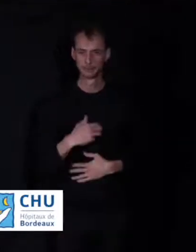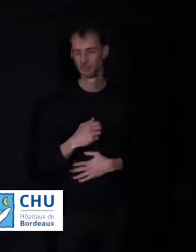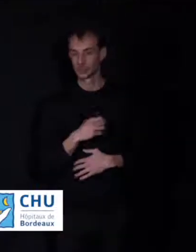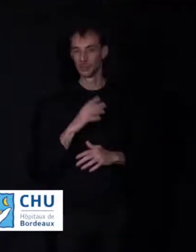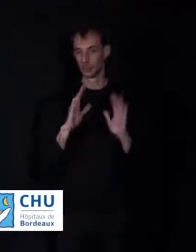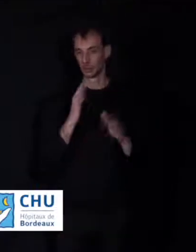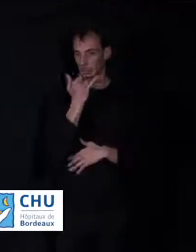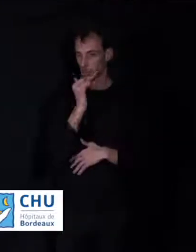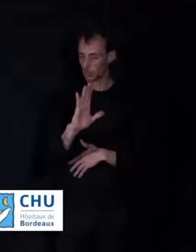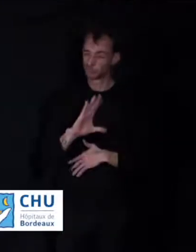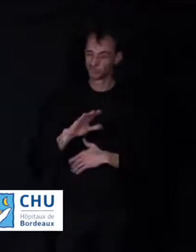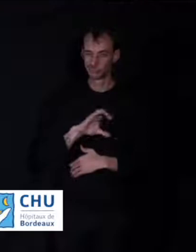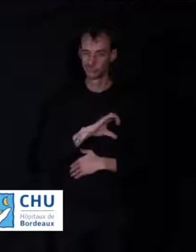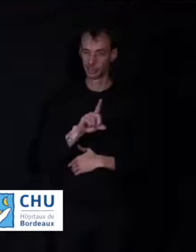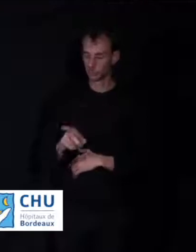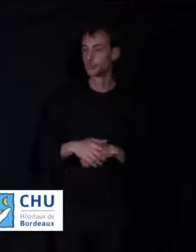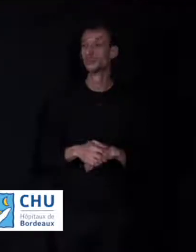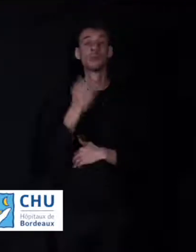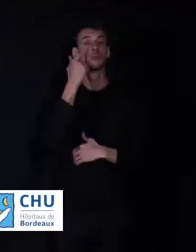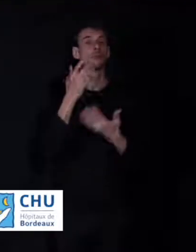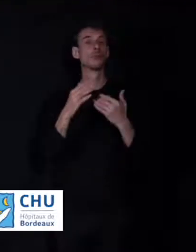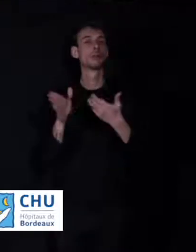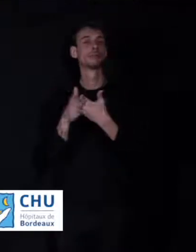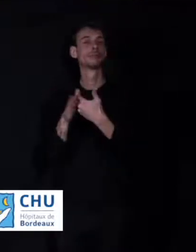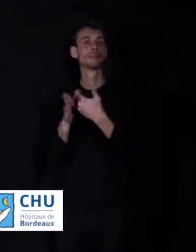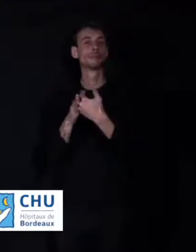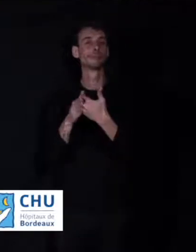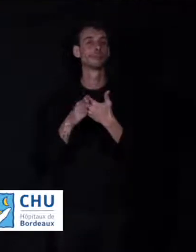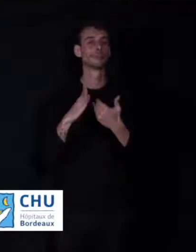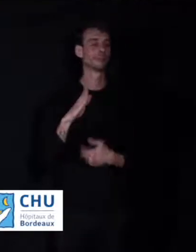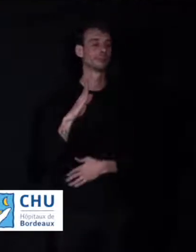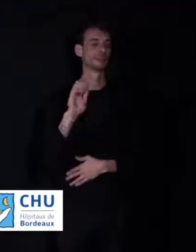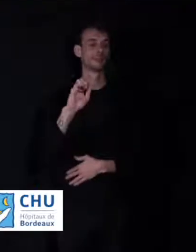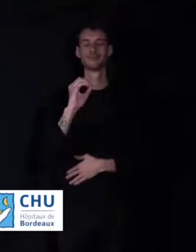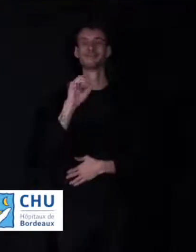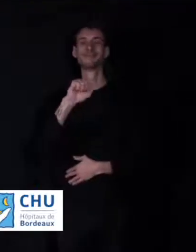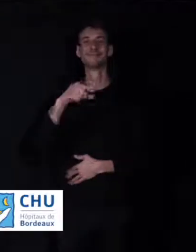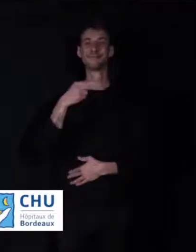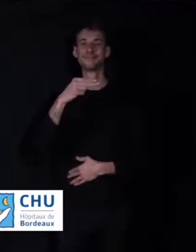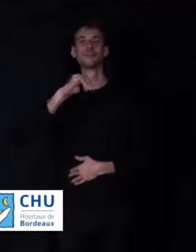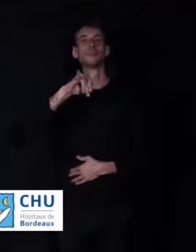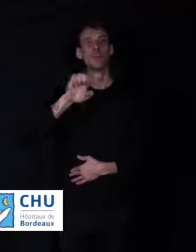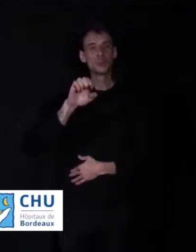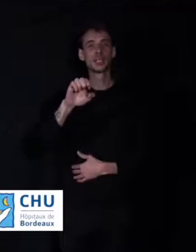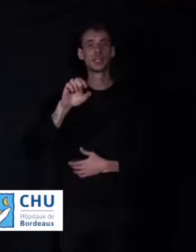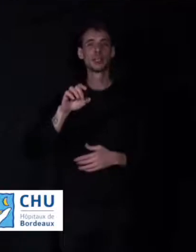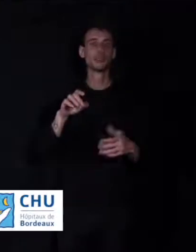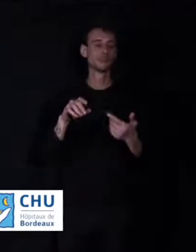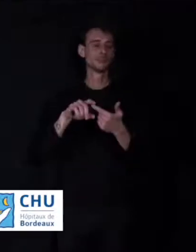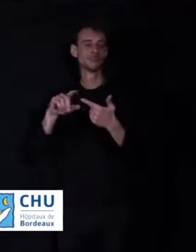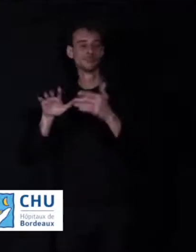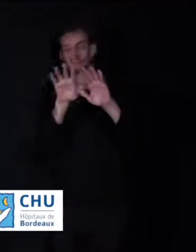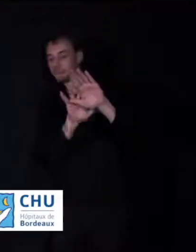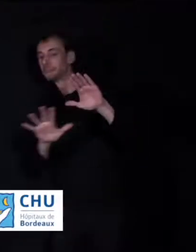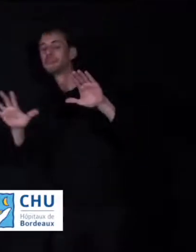va retrouver notre pays voisin que vous voyez ici, la Bosnie, à côté des pays de l'ex-URSS, donc la